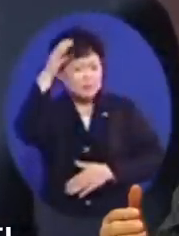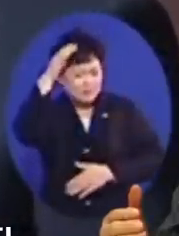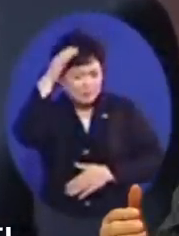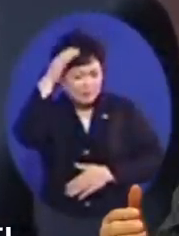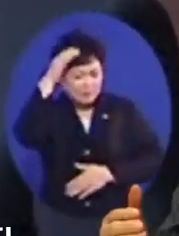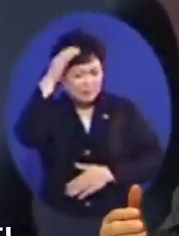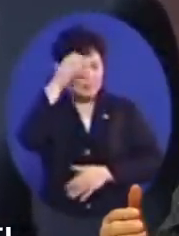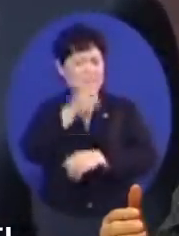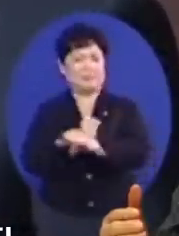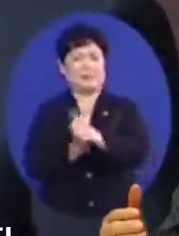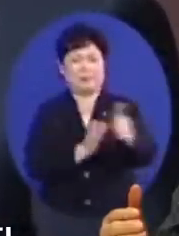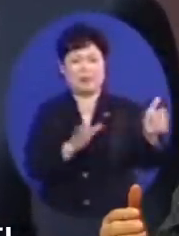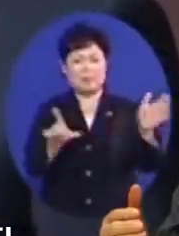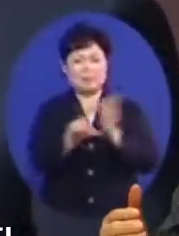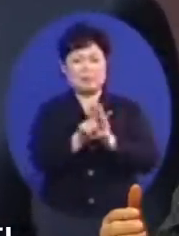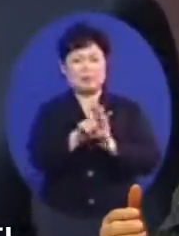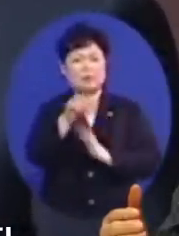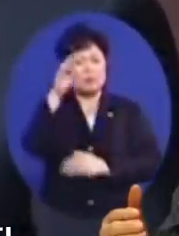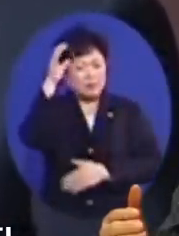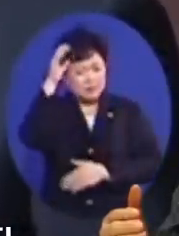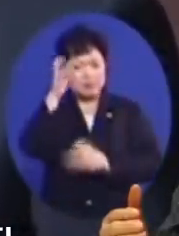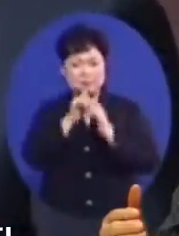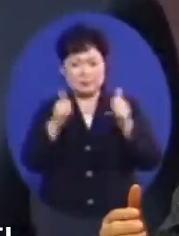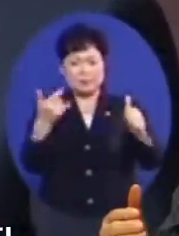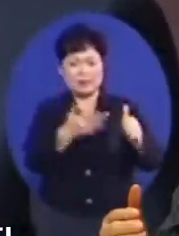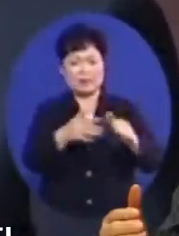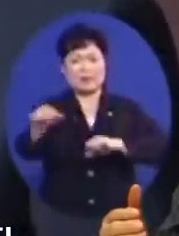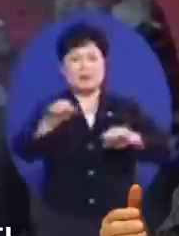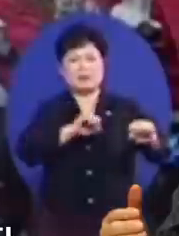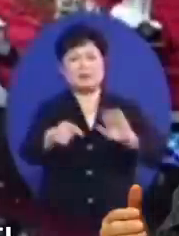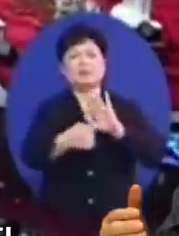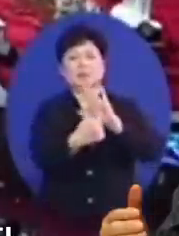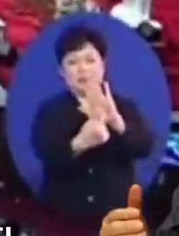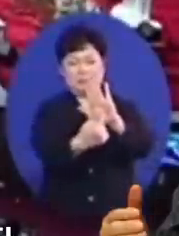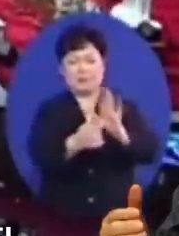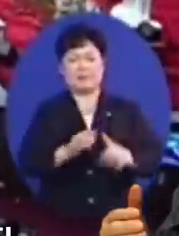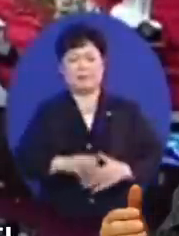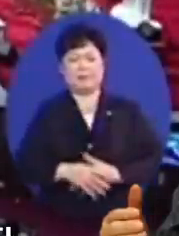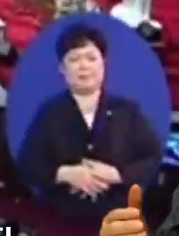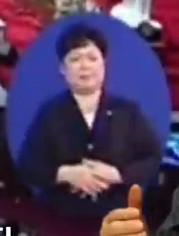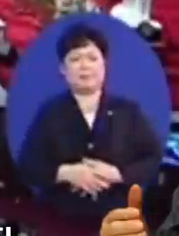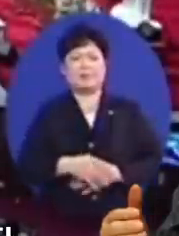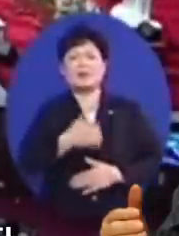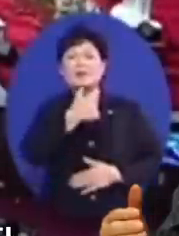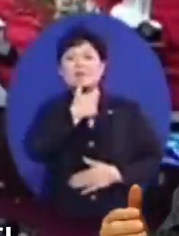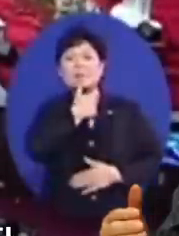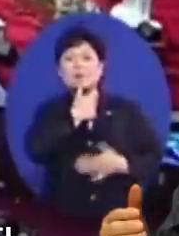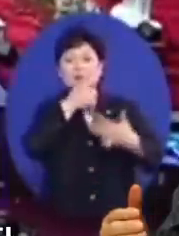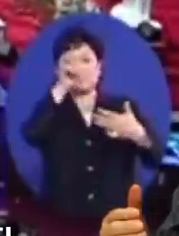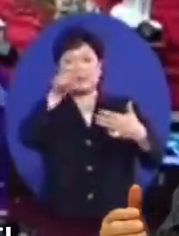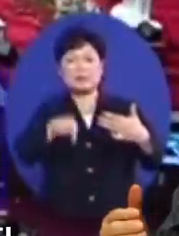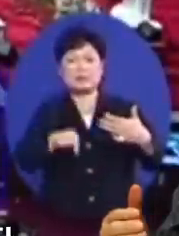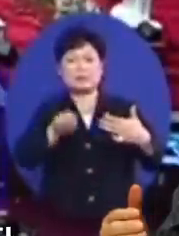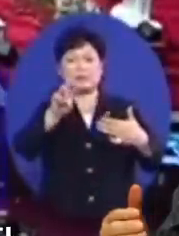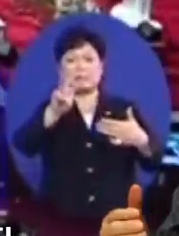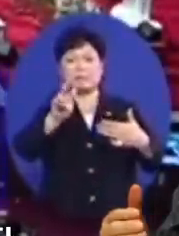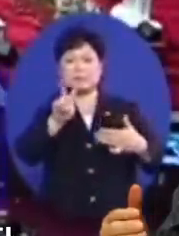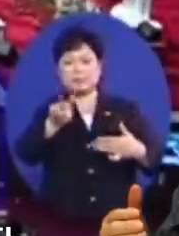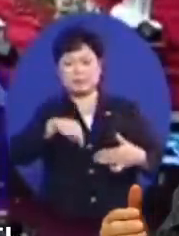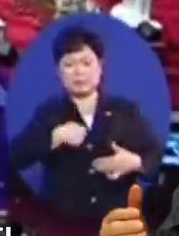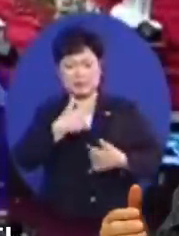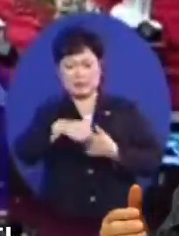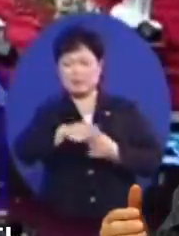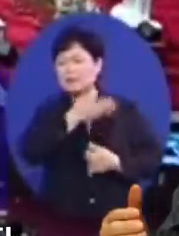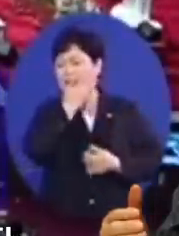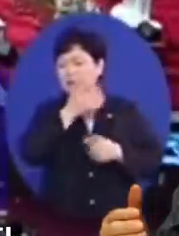것입니다. 믿고 기대하는 사람에게 역사가 일어나게 되는 것입니다. 로마서 8장 32절에 자기 아들을 아끼지 아니하고 우리